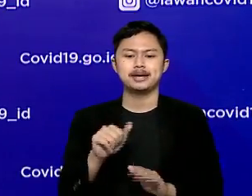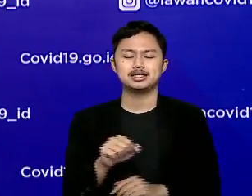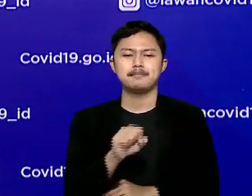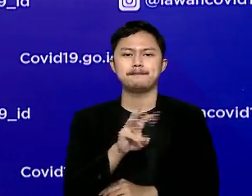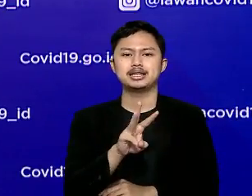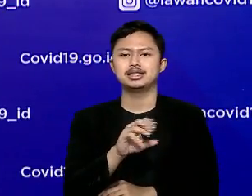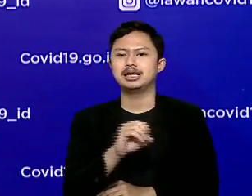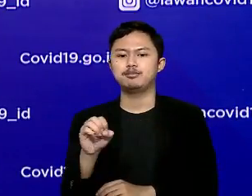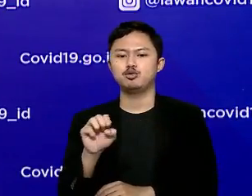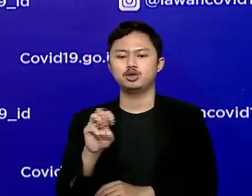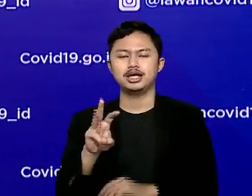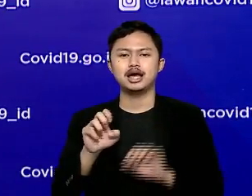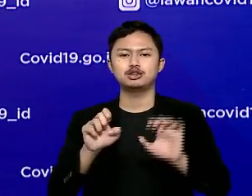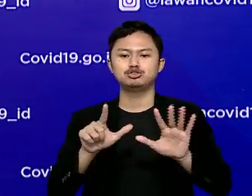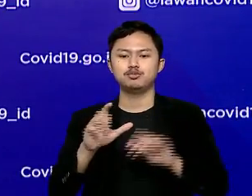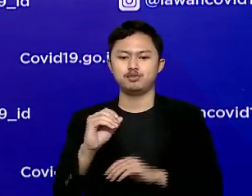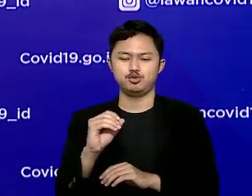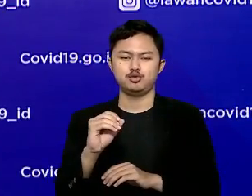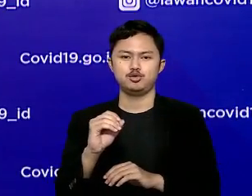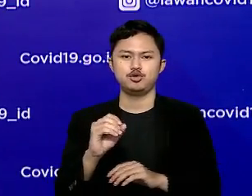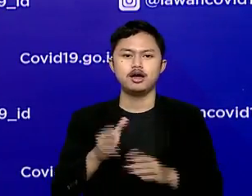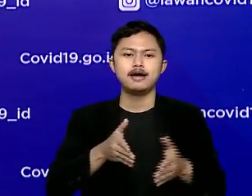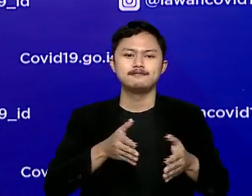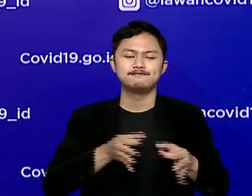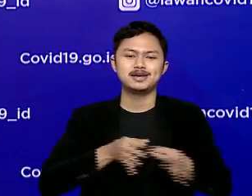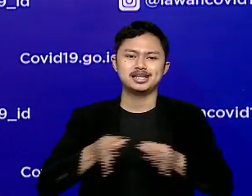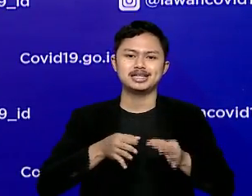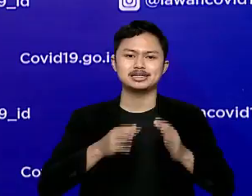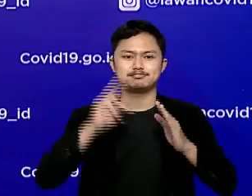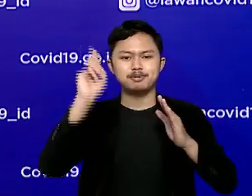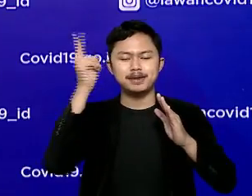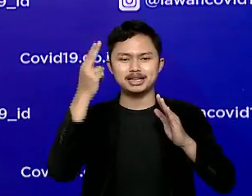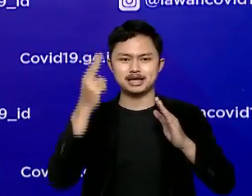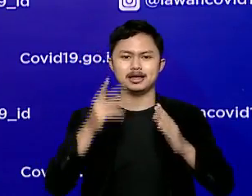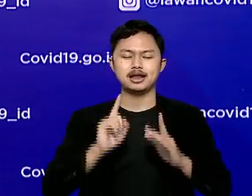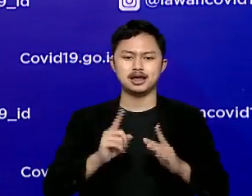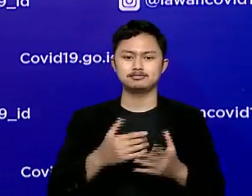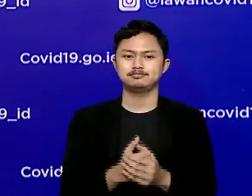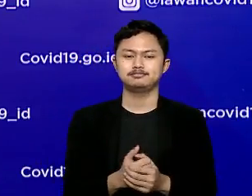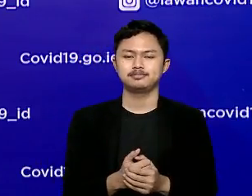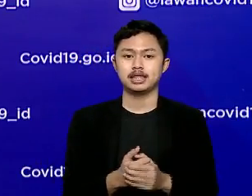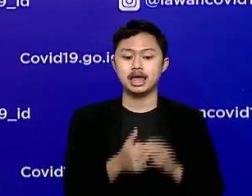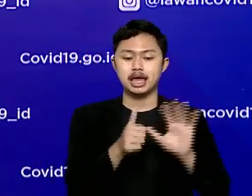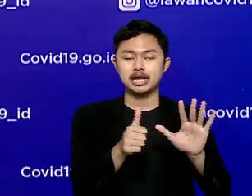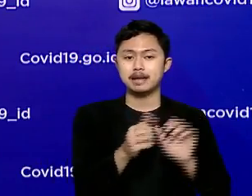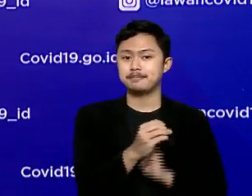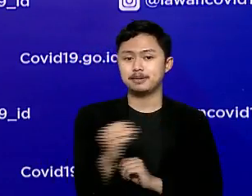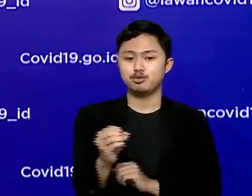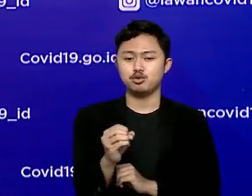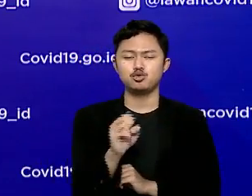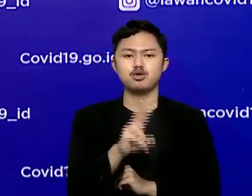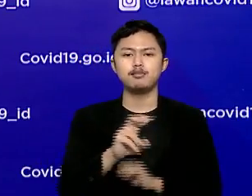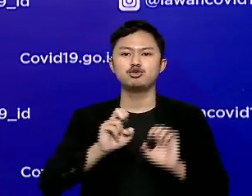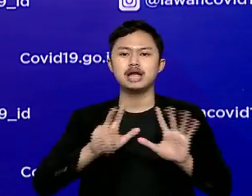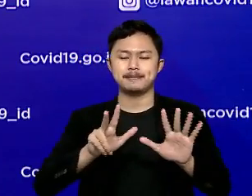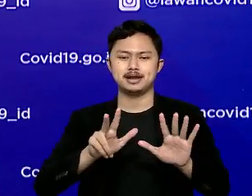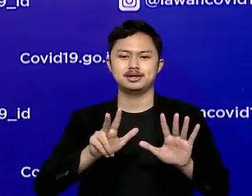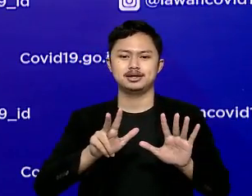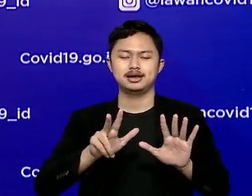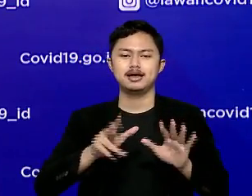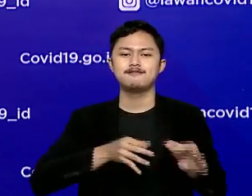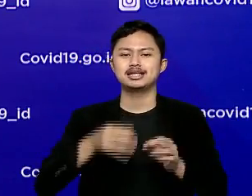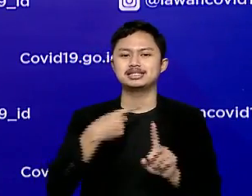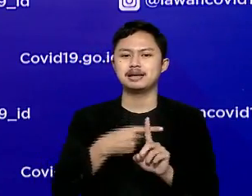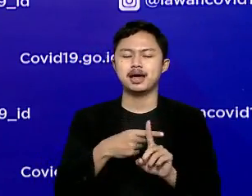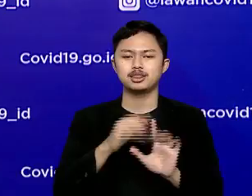4.374 bed di tempat karantina milik pemerintah dan cadangan 6.028 bed di fasilitas